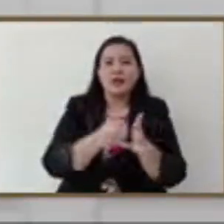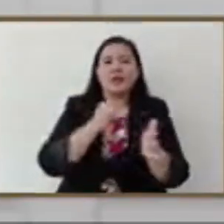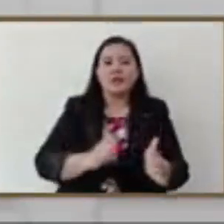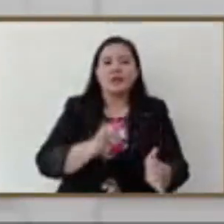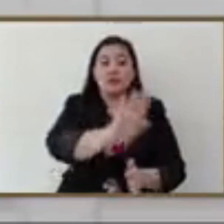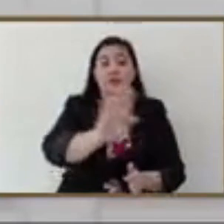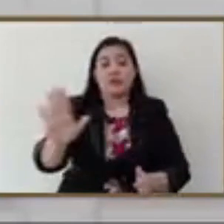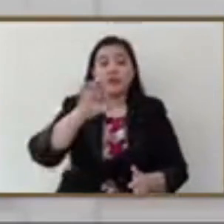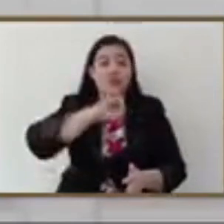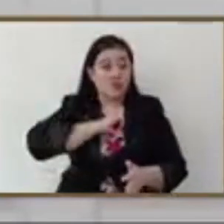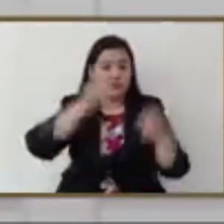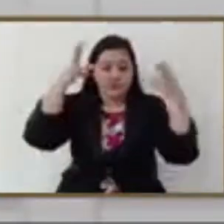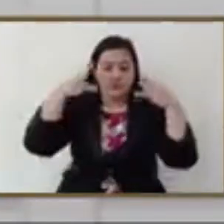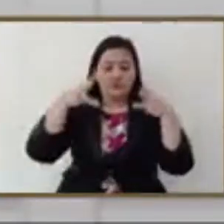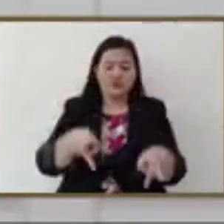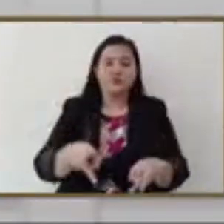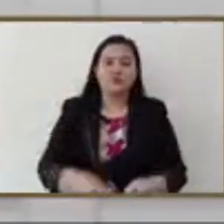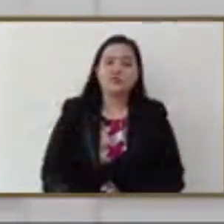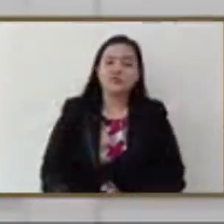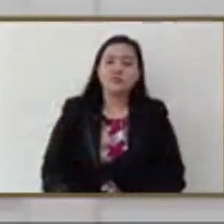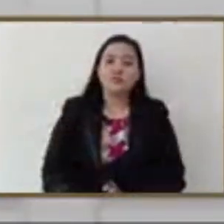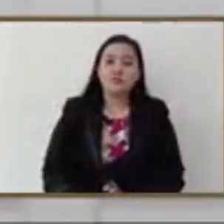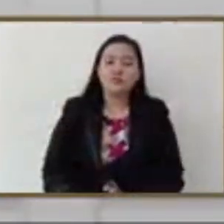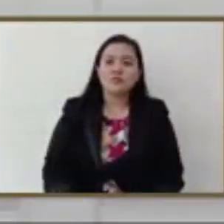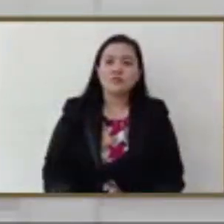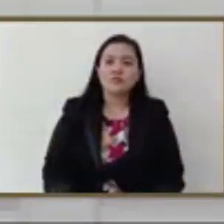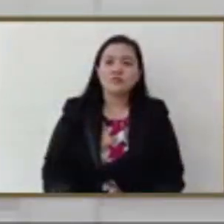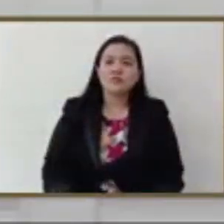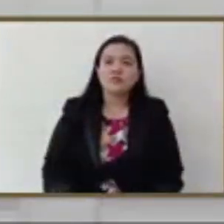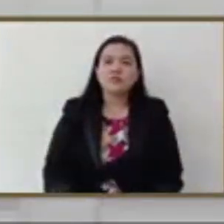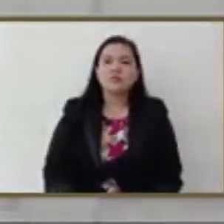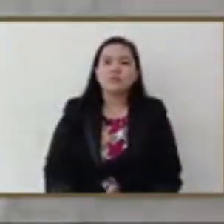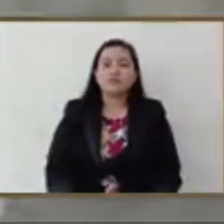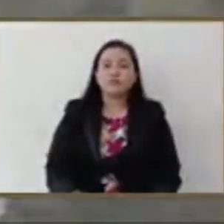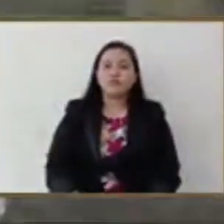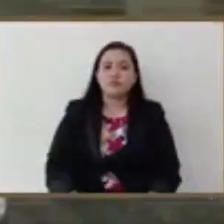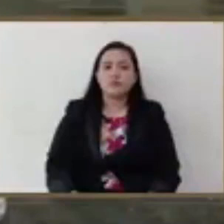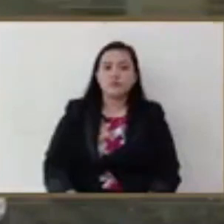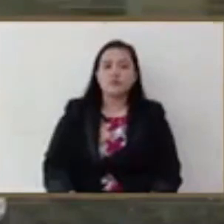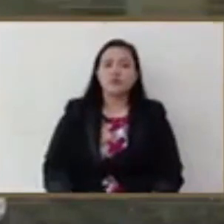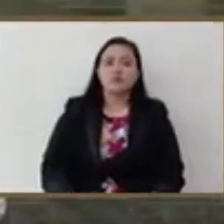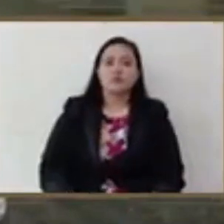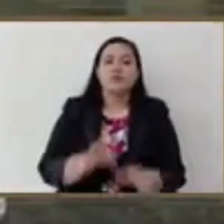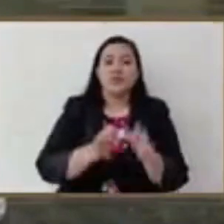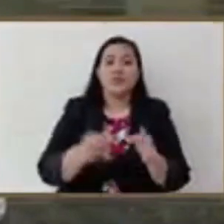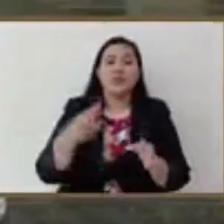an example. I'm just laying down the foundation of this message, mga kapatid. You see, now listen, pag nagbibigay tayo sa